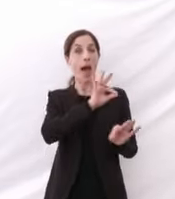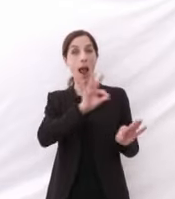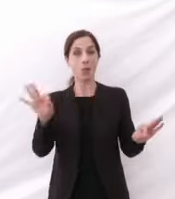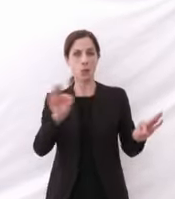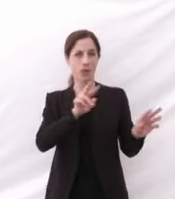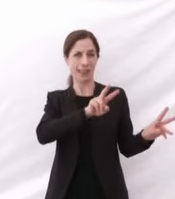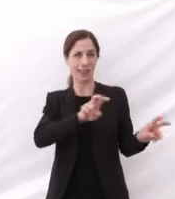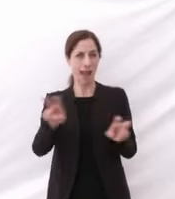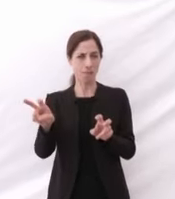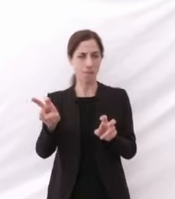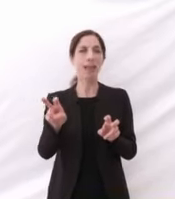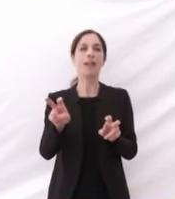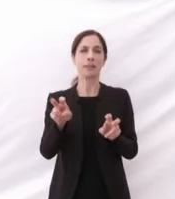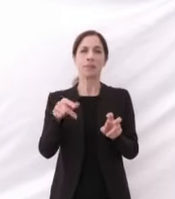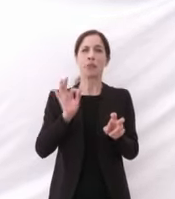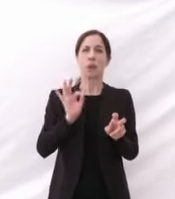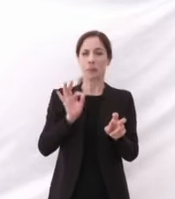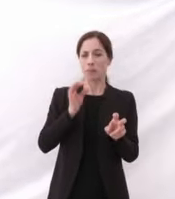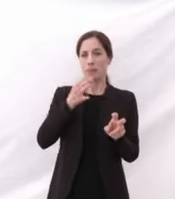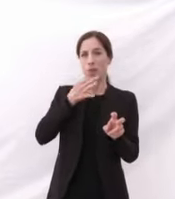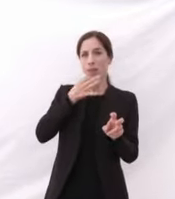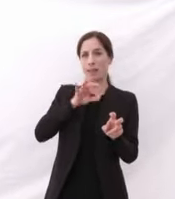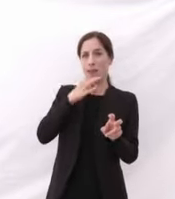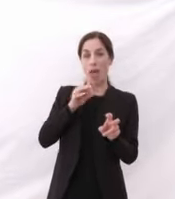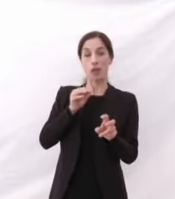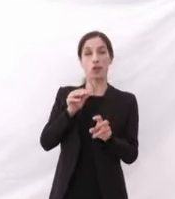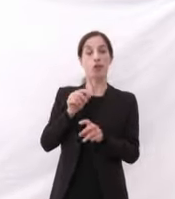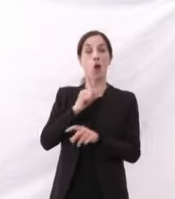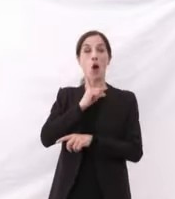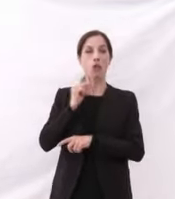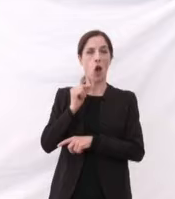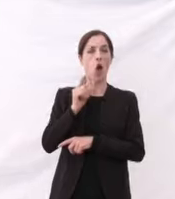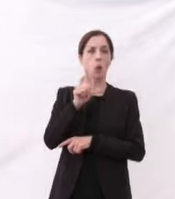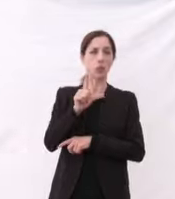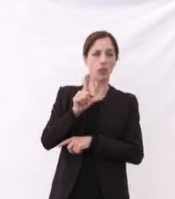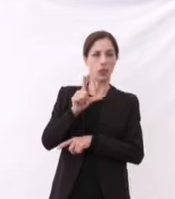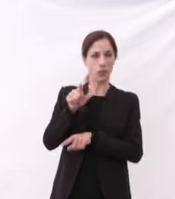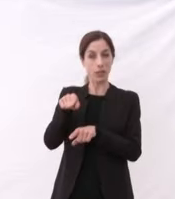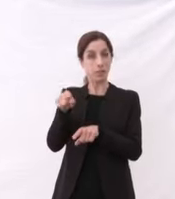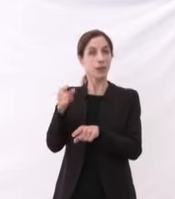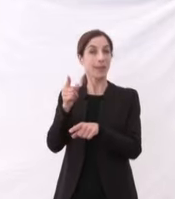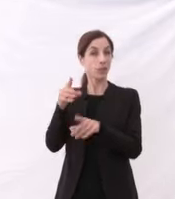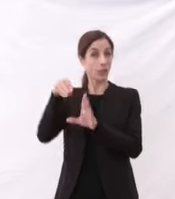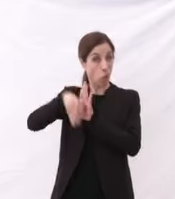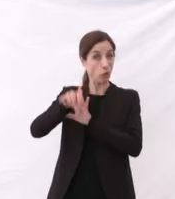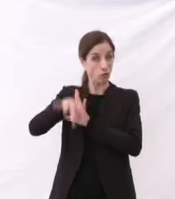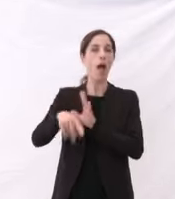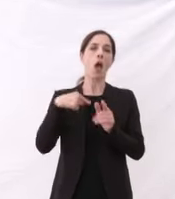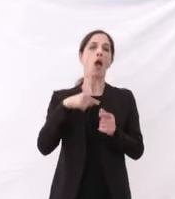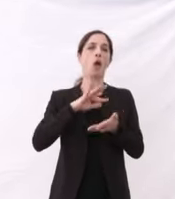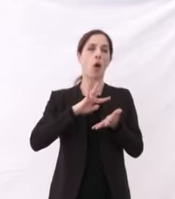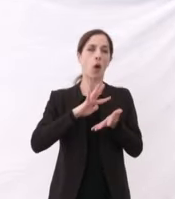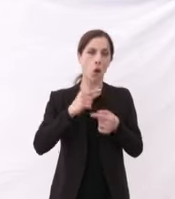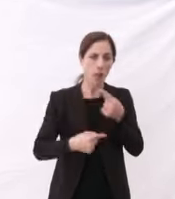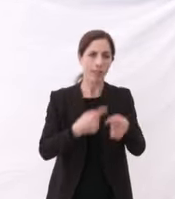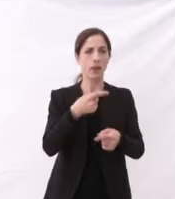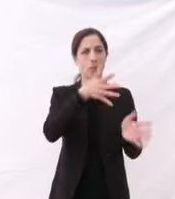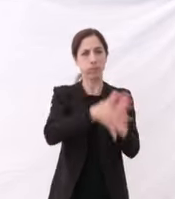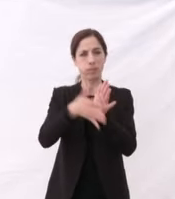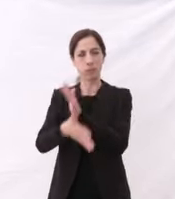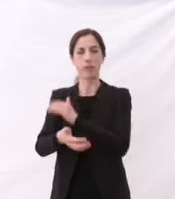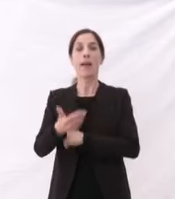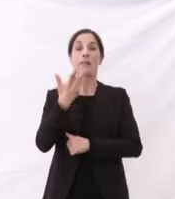temi che stavano dentro l'intervento conclusivo di Don Luigi. Voglio ringraziare anche coloro che ci hanno accompagnato